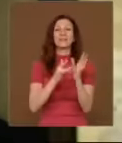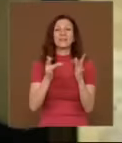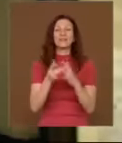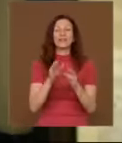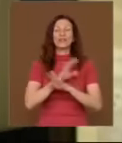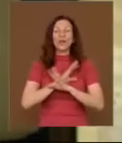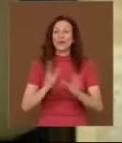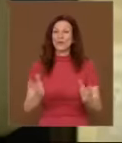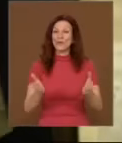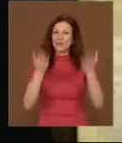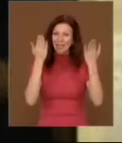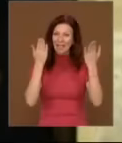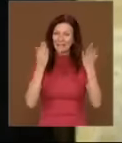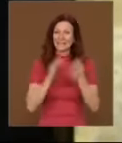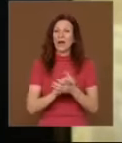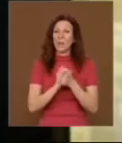Възкресението, както ще видим.